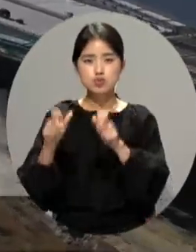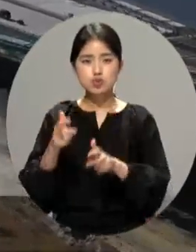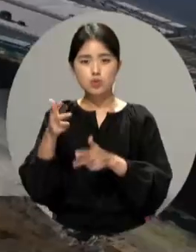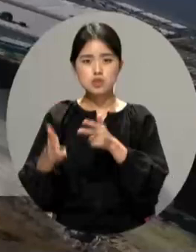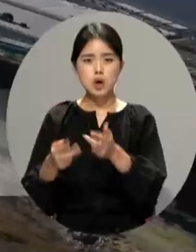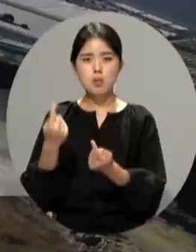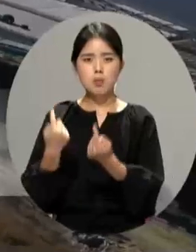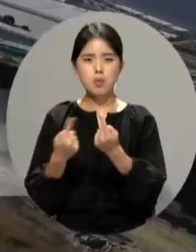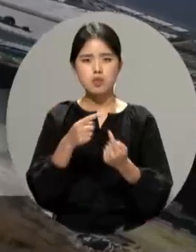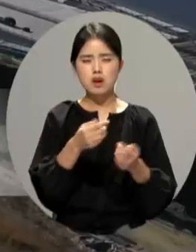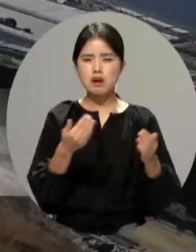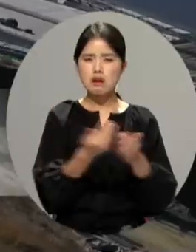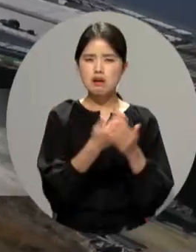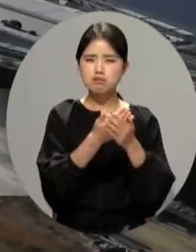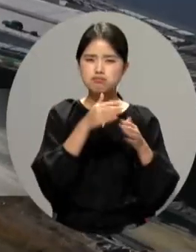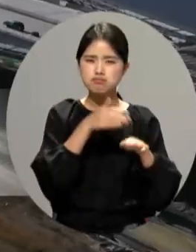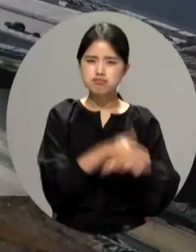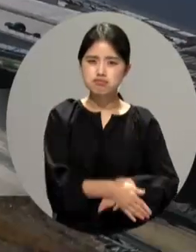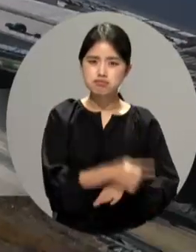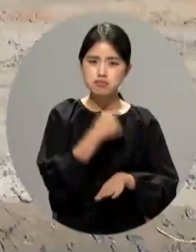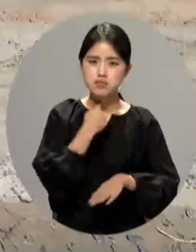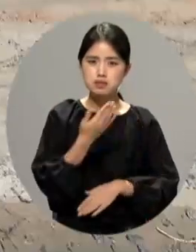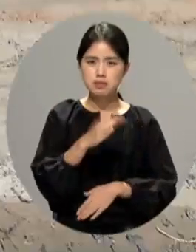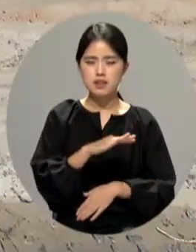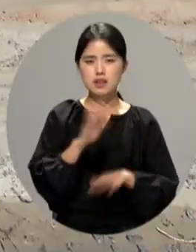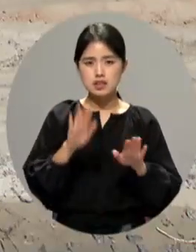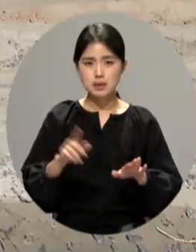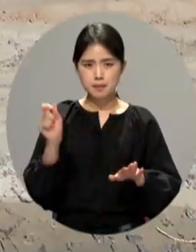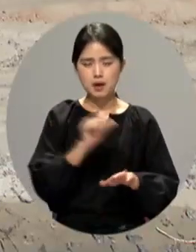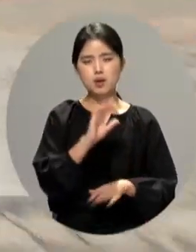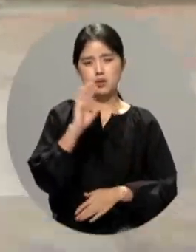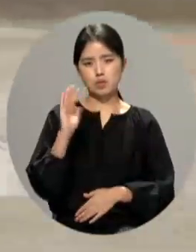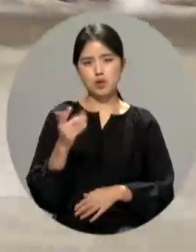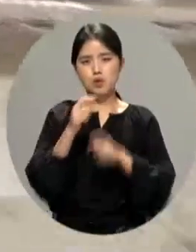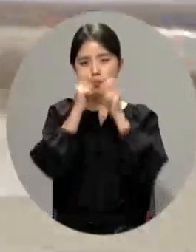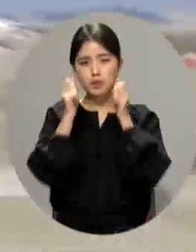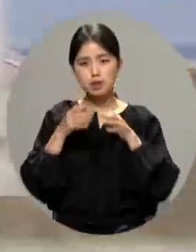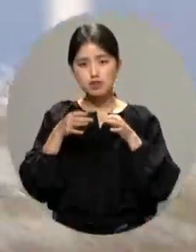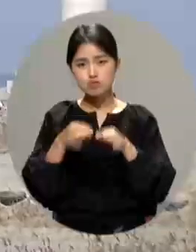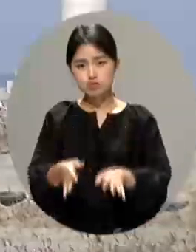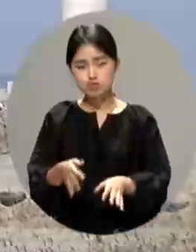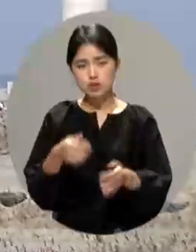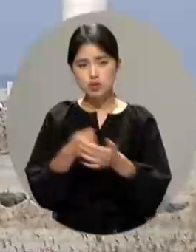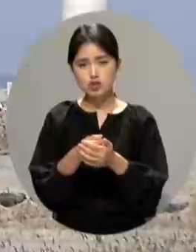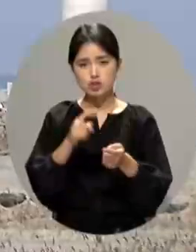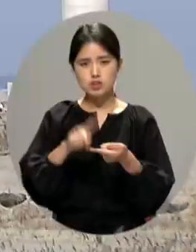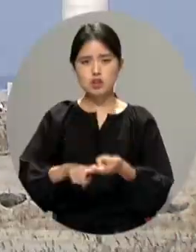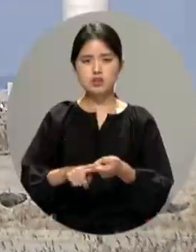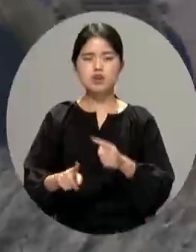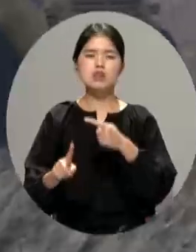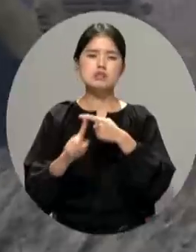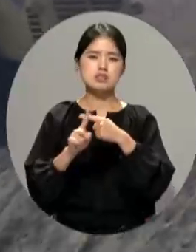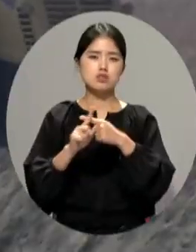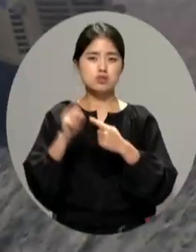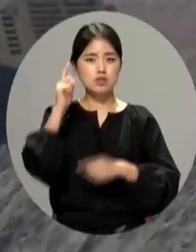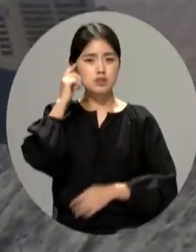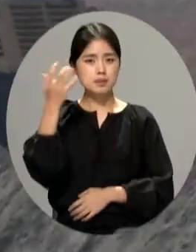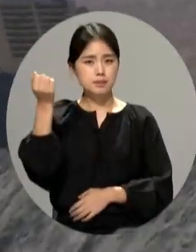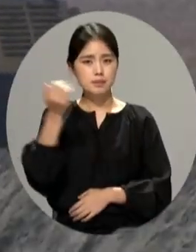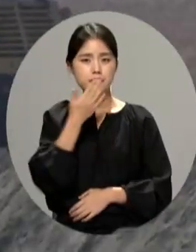개발이 더뎠던 남쪽 개발이 가속화하고 민간의 투자 결정에도 긍정적인 신호를 줄 것이란